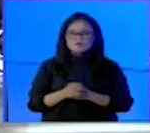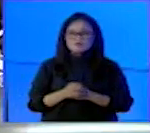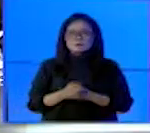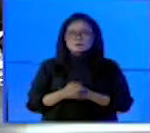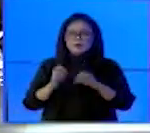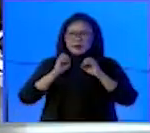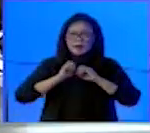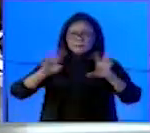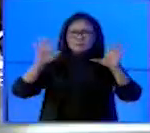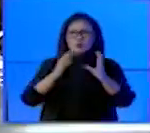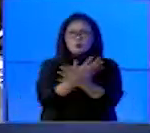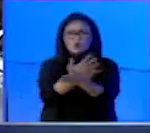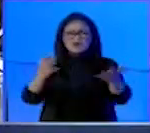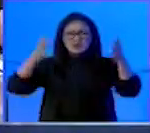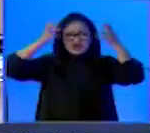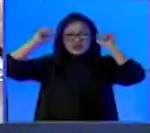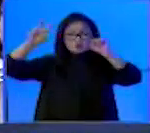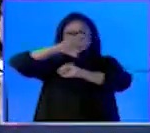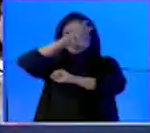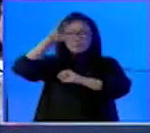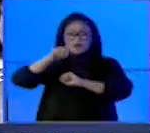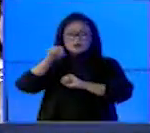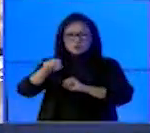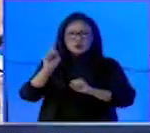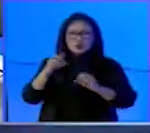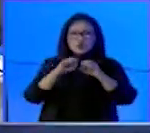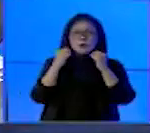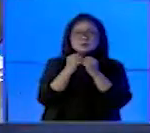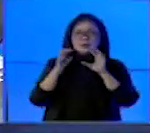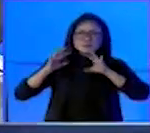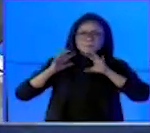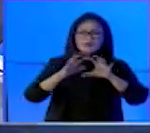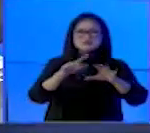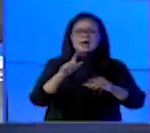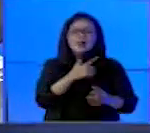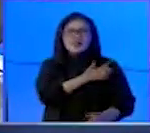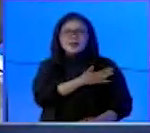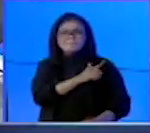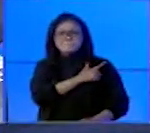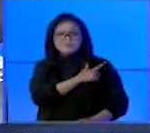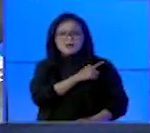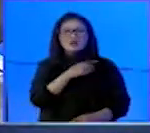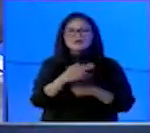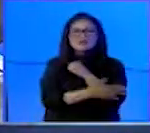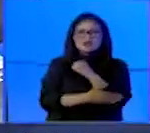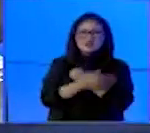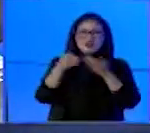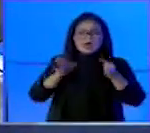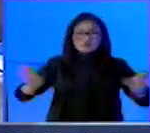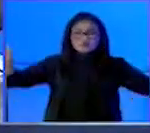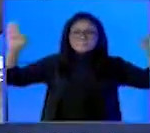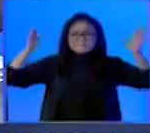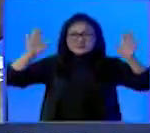Warga Garut, Jawa Barat dihebohkan dengan sebuah organisasi massa yang mengubah lambang negara Garuda Pancasila. Selain mengubah lambang negara,